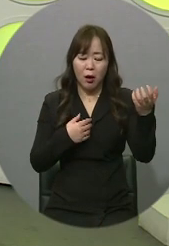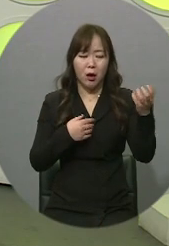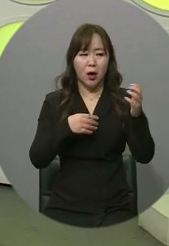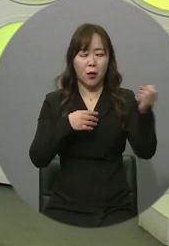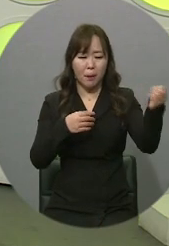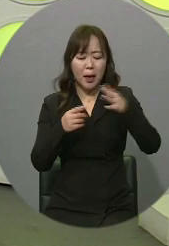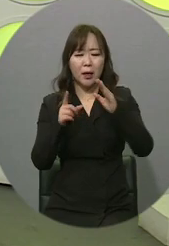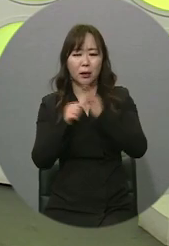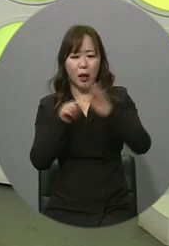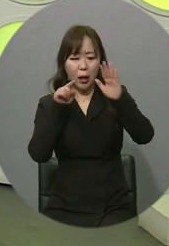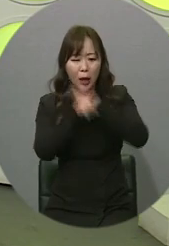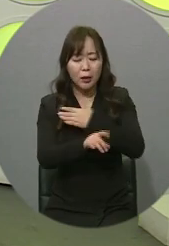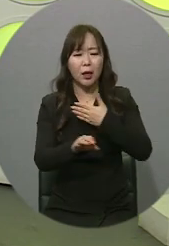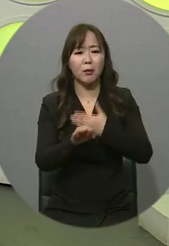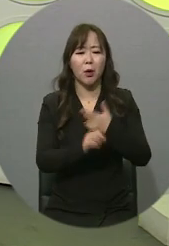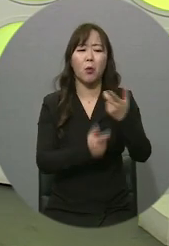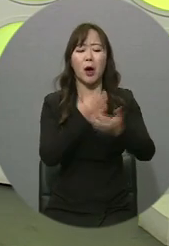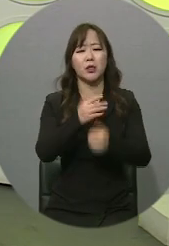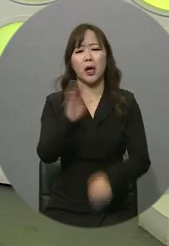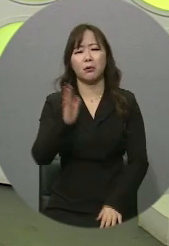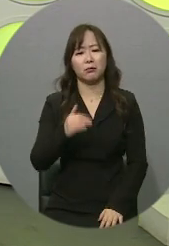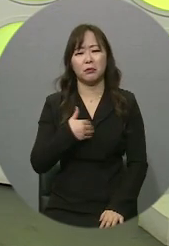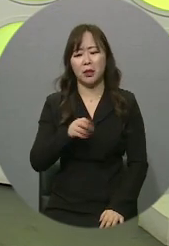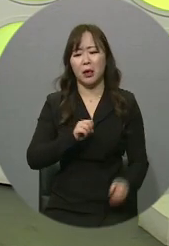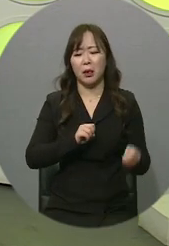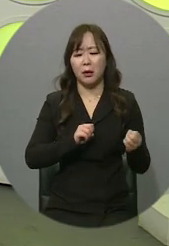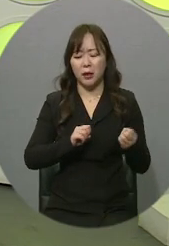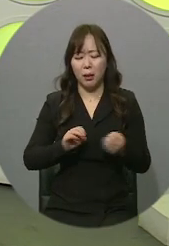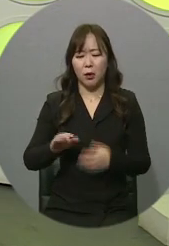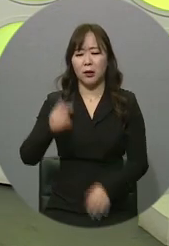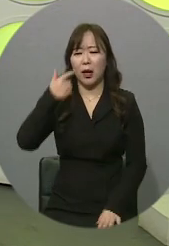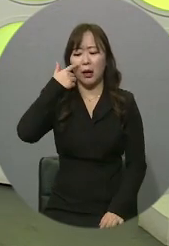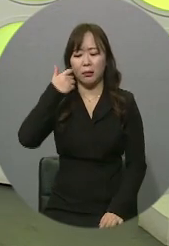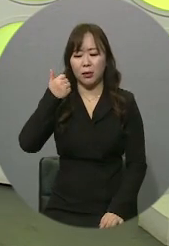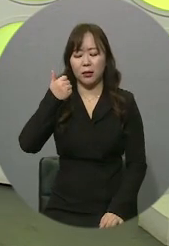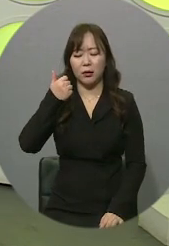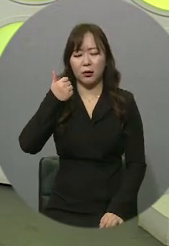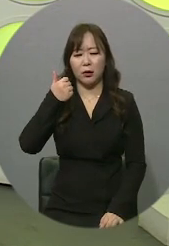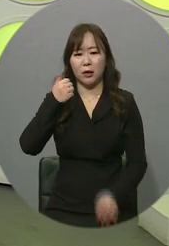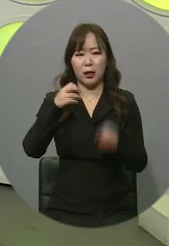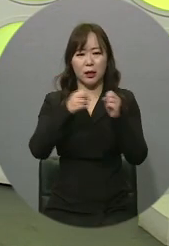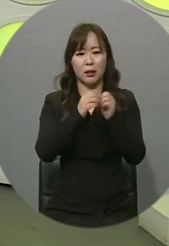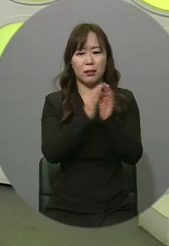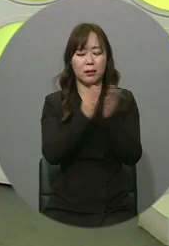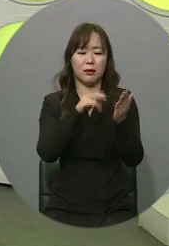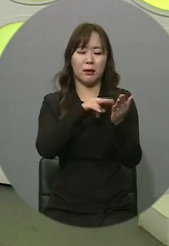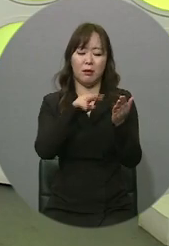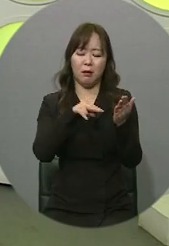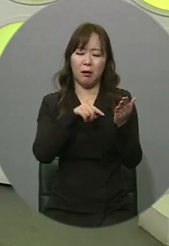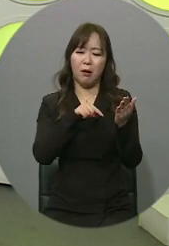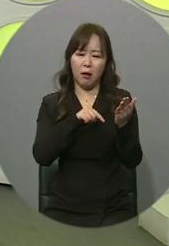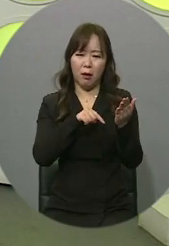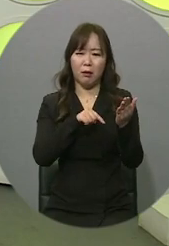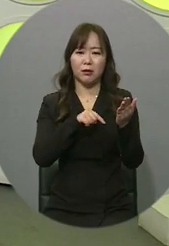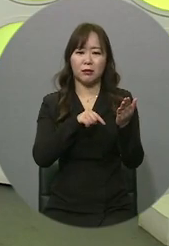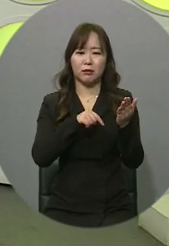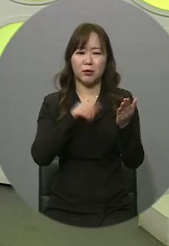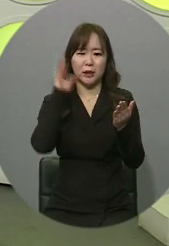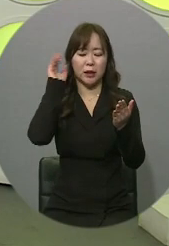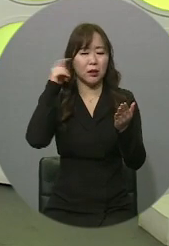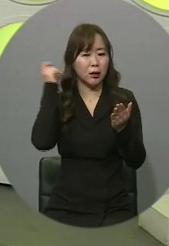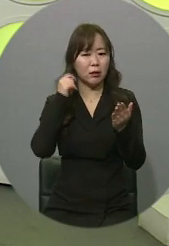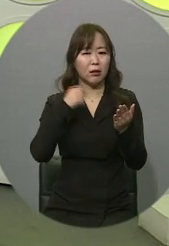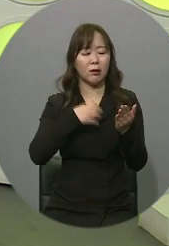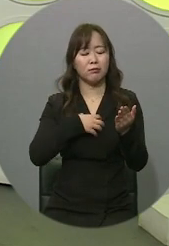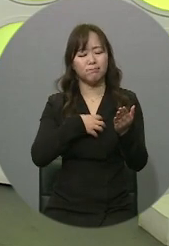하셨다면 화장을 안 했을 건데. 안 했을 건데. 날 버린 아버지의 일기장. 그러니까 너무 그 얘기를 들으니까 너무 가슴이